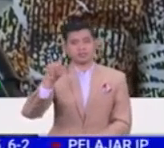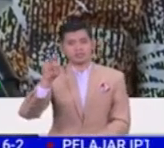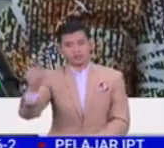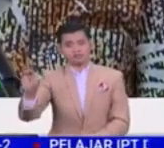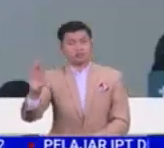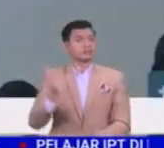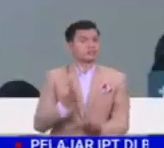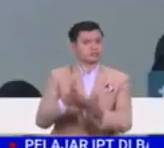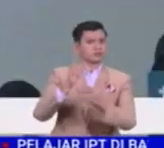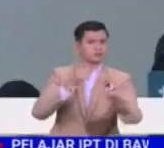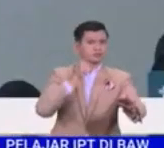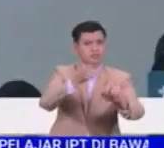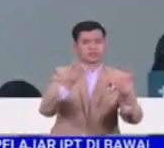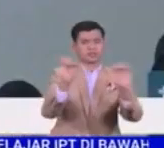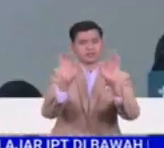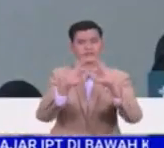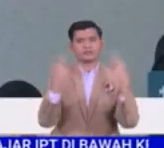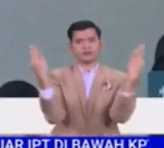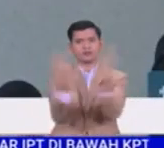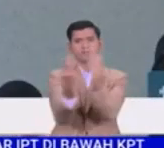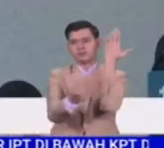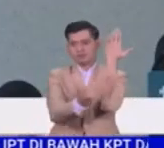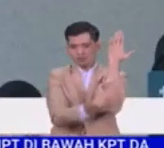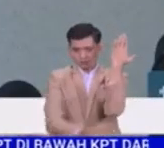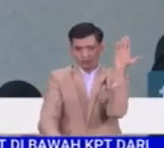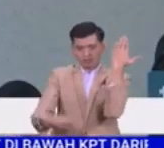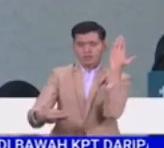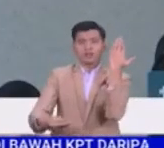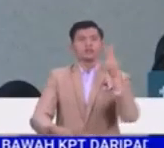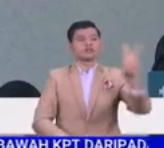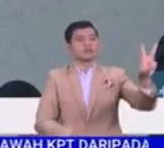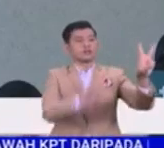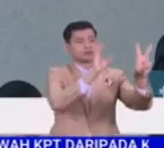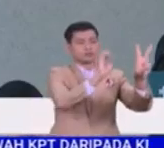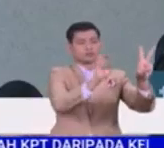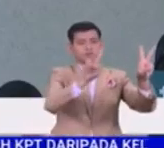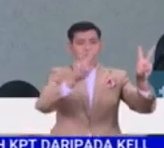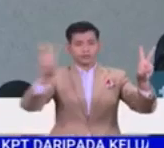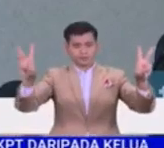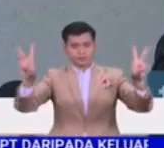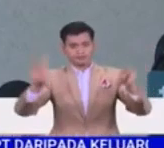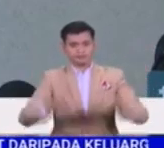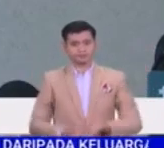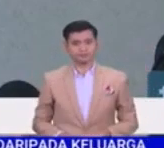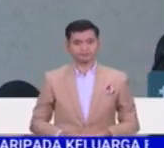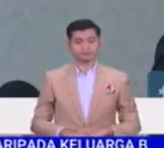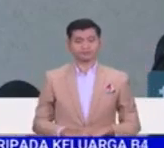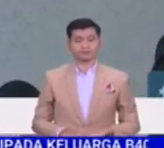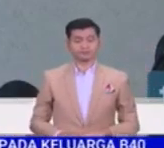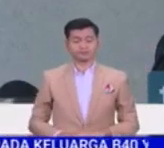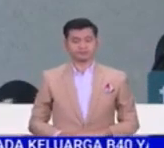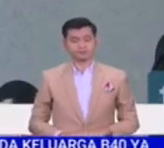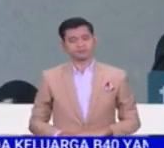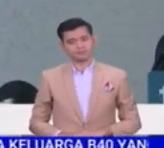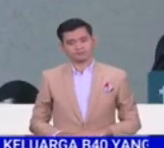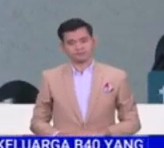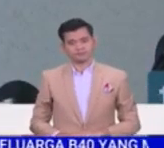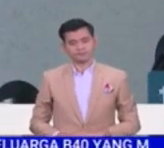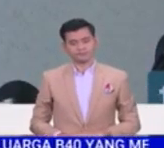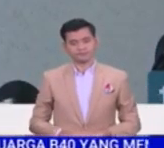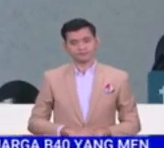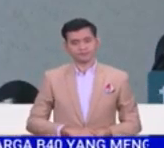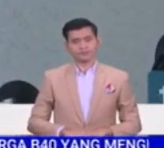sekaligus menyasarkan tiada keluarga tergolong miskin tegar menjelang 2026. Malaysia nak jadi negara berpendapatan